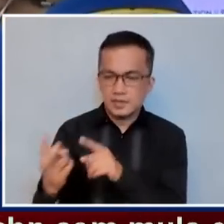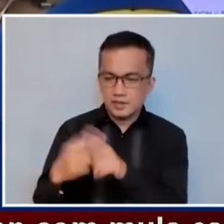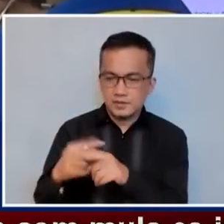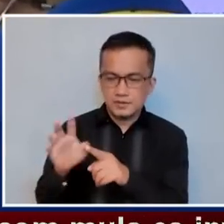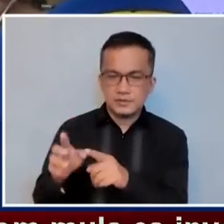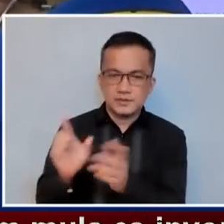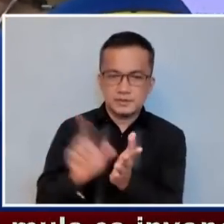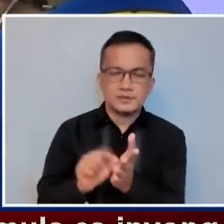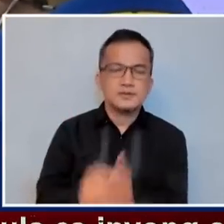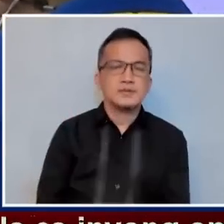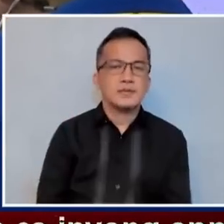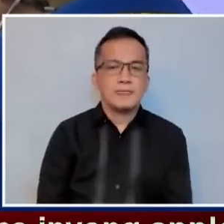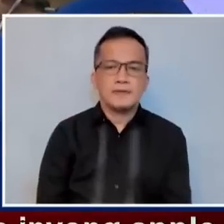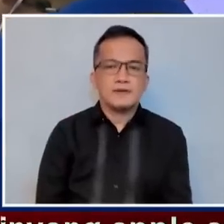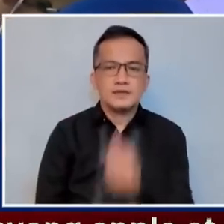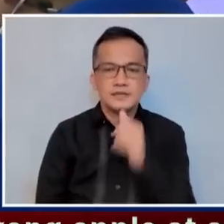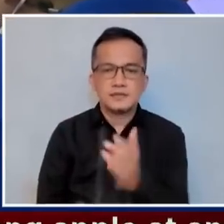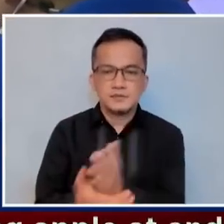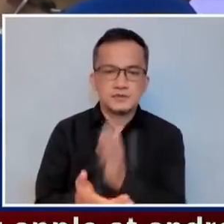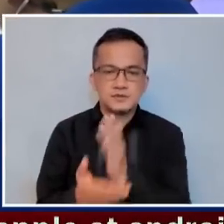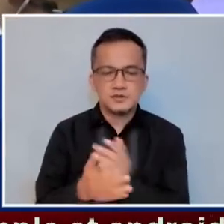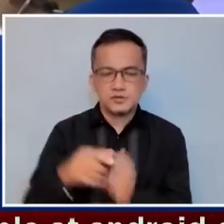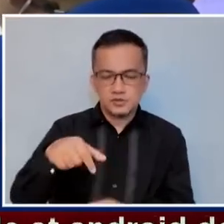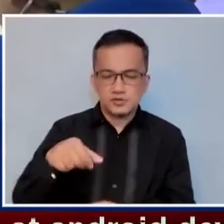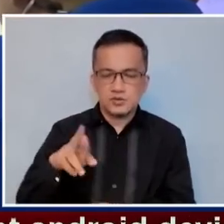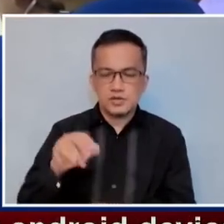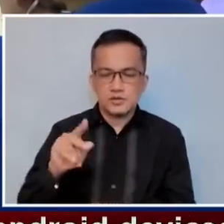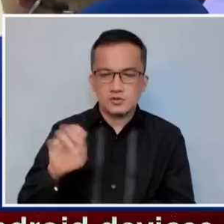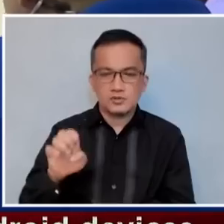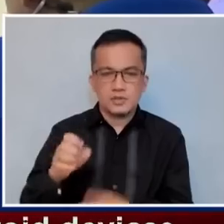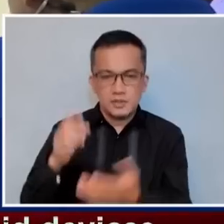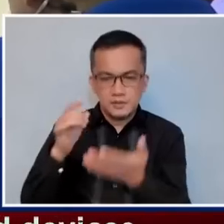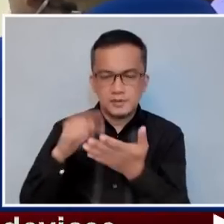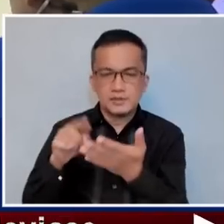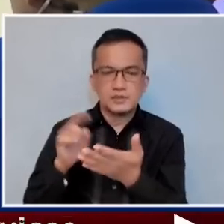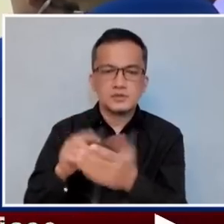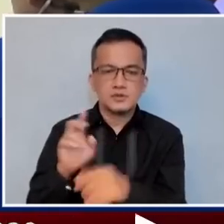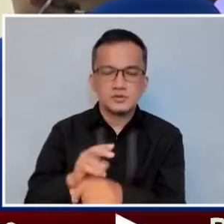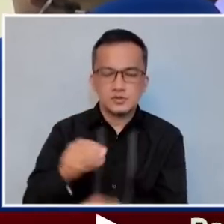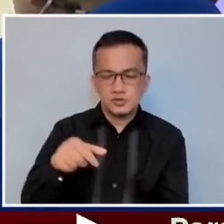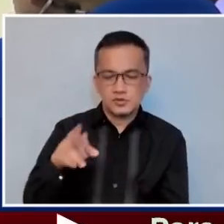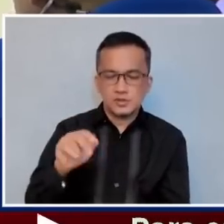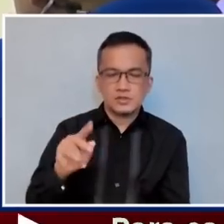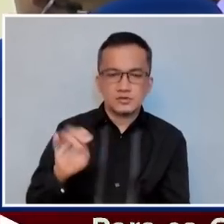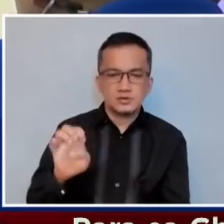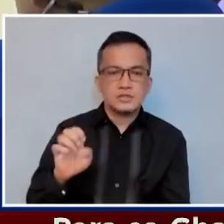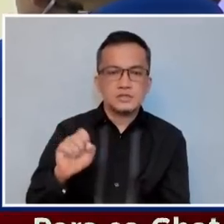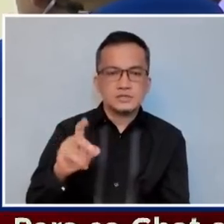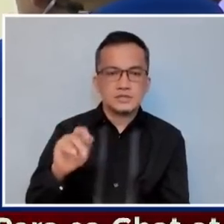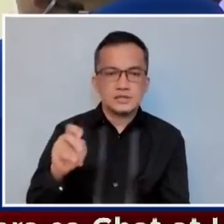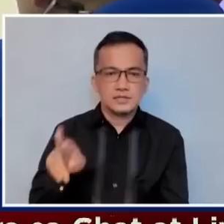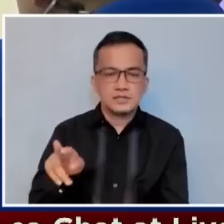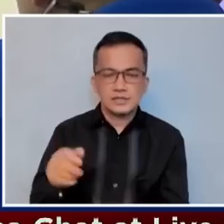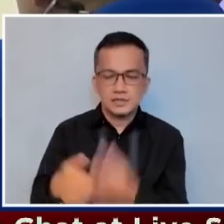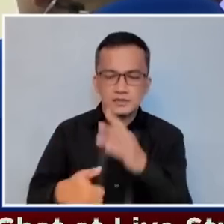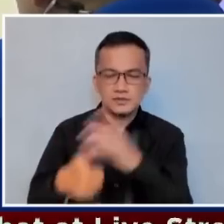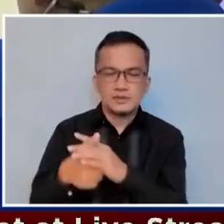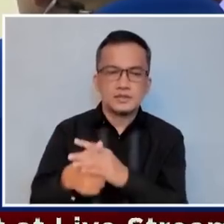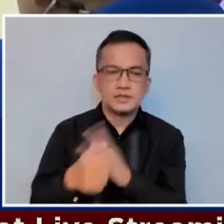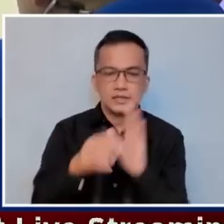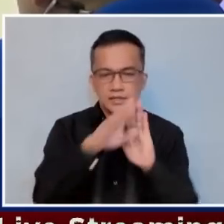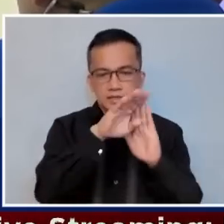mag-print. Pero hindi basta-basta ang QR code na ito dahil kapag chinect natin gamit ang QR code scanner, ay lalabas ang